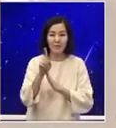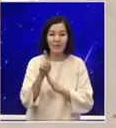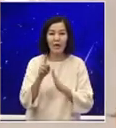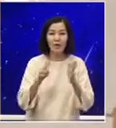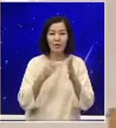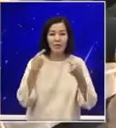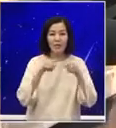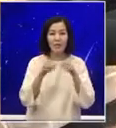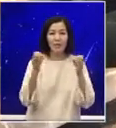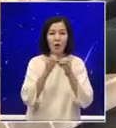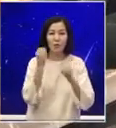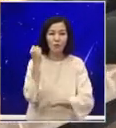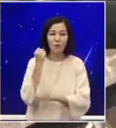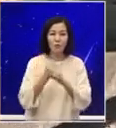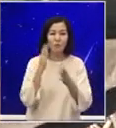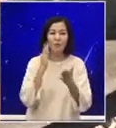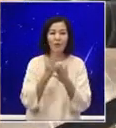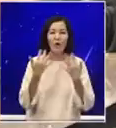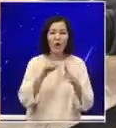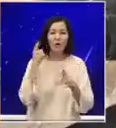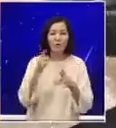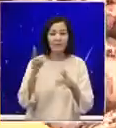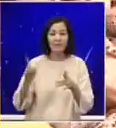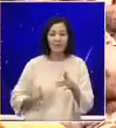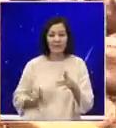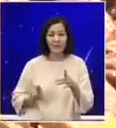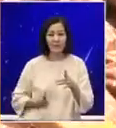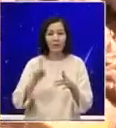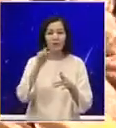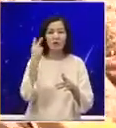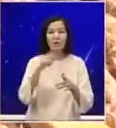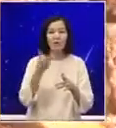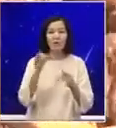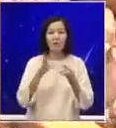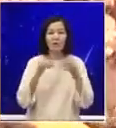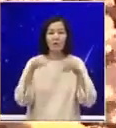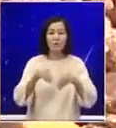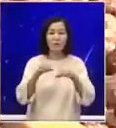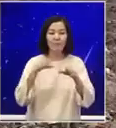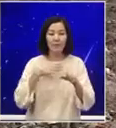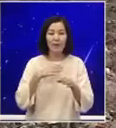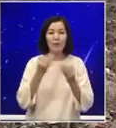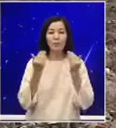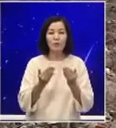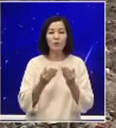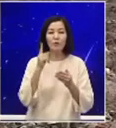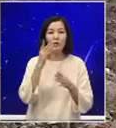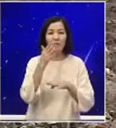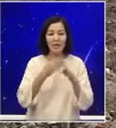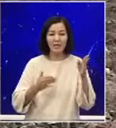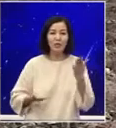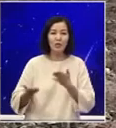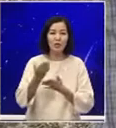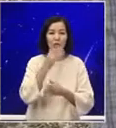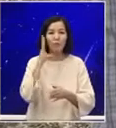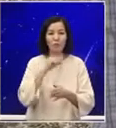техника, 10-ға жоқ жұмысшы тартылған. Шаруа қожалық иесі биыл 120 гектар алқапқа тәтті түбір сеуіпті. Бүгінде оның жартысын жинап